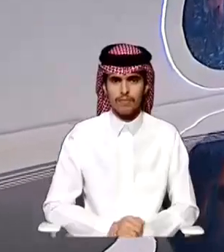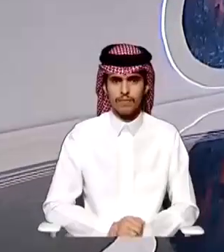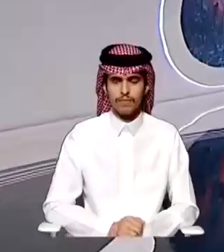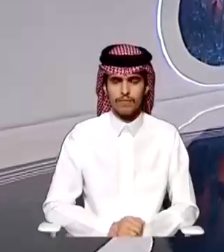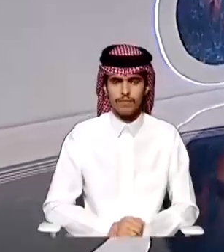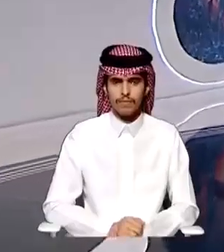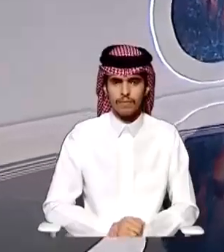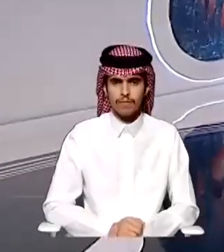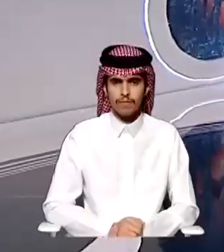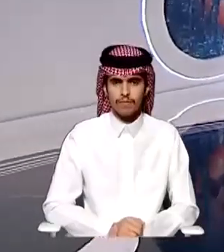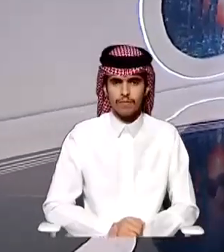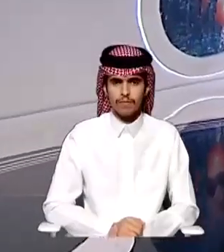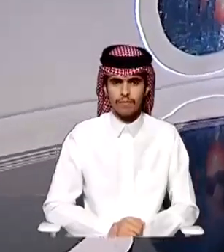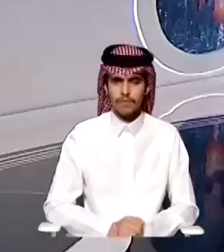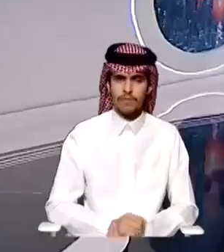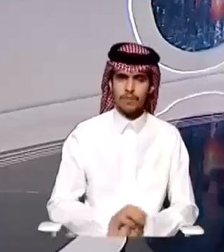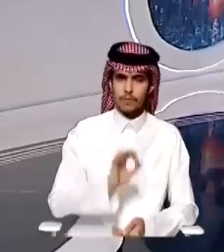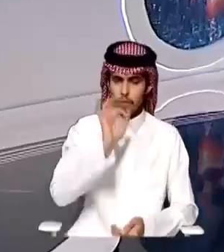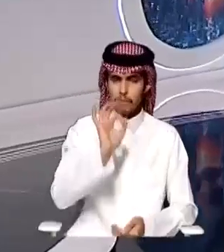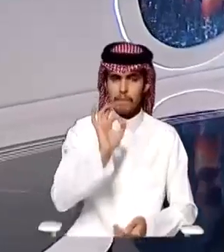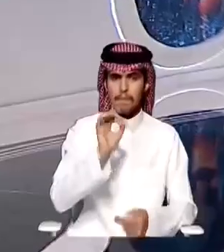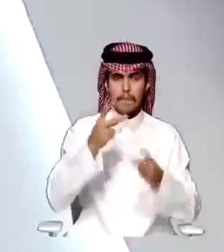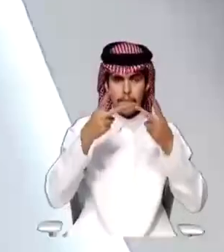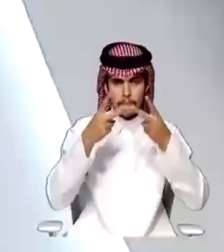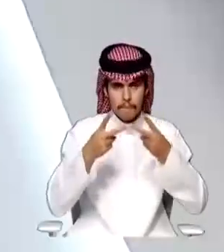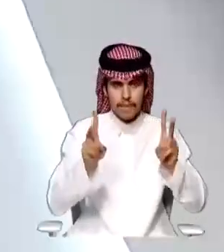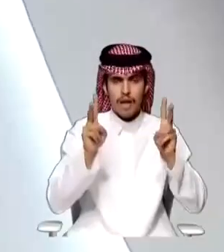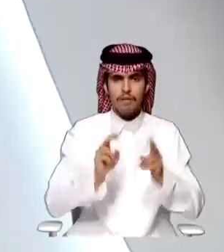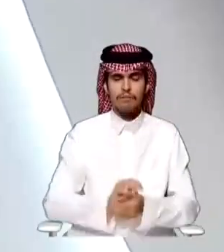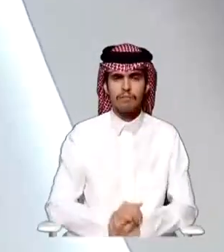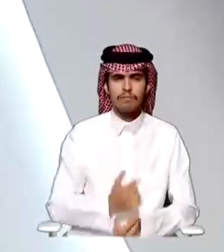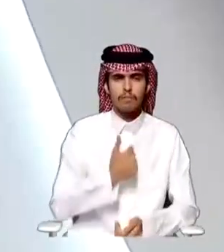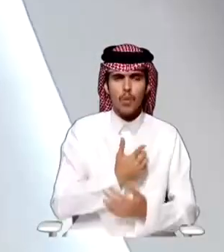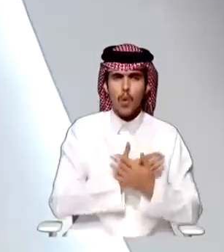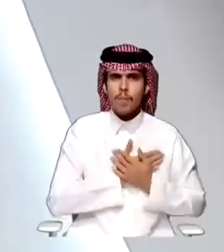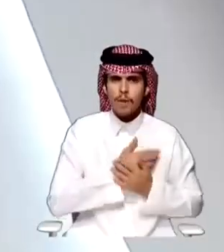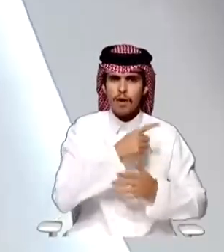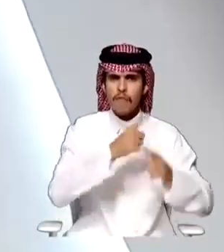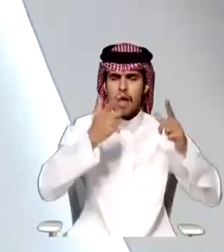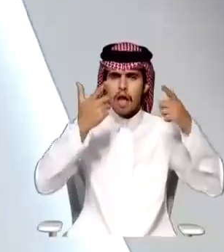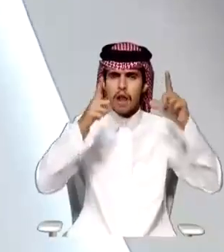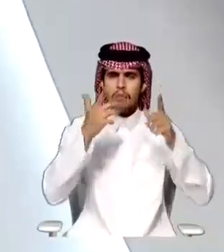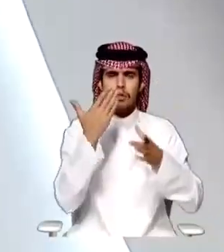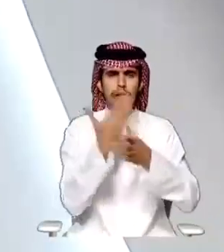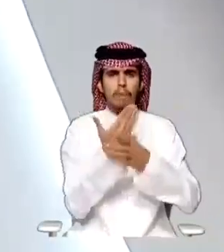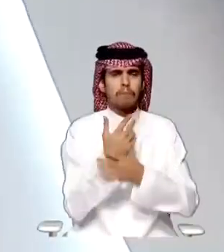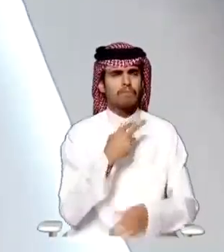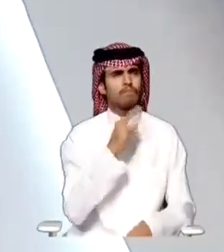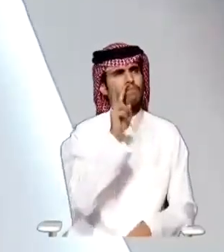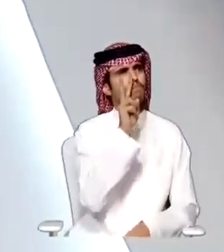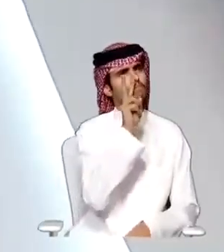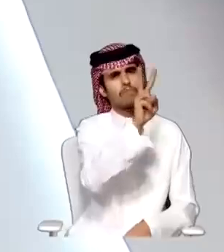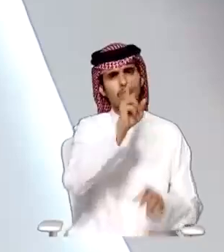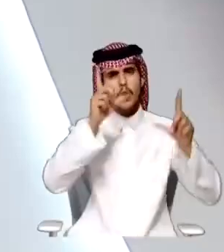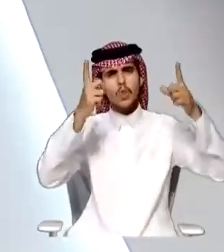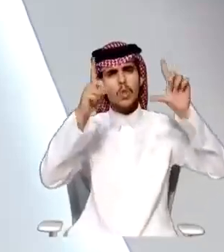كمهنه في البدايه يعني كان محبه الاعلام عندما شااهد التلفاز كنت اتاثر من عدم